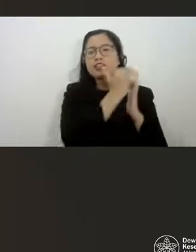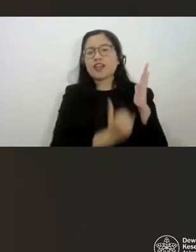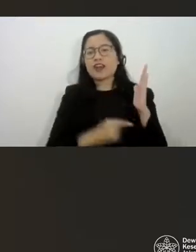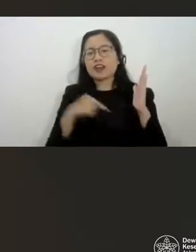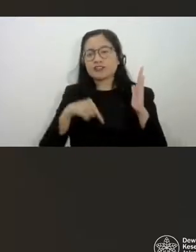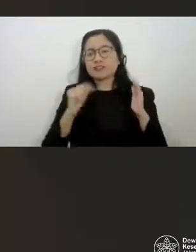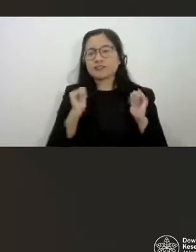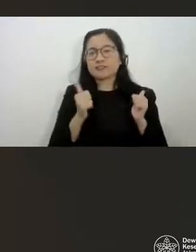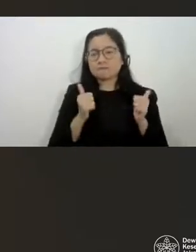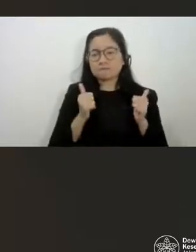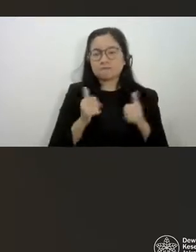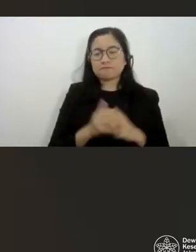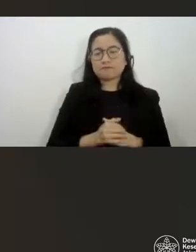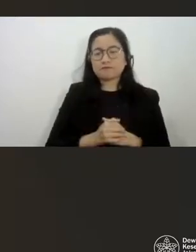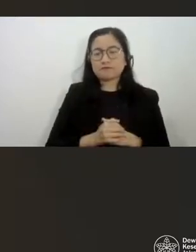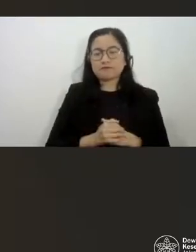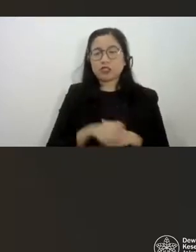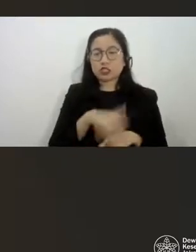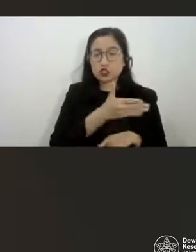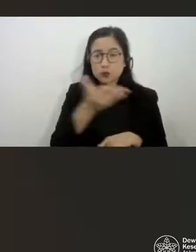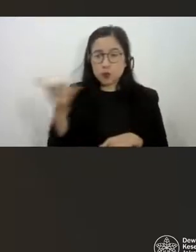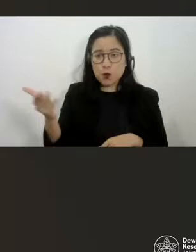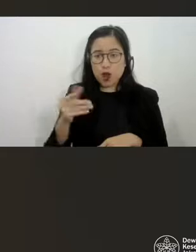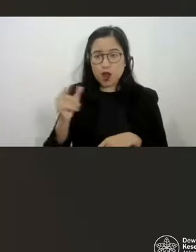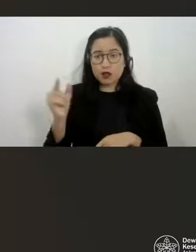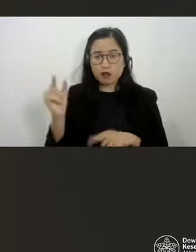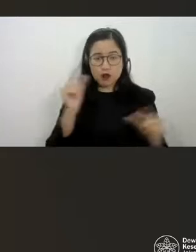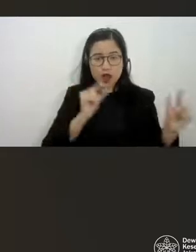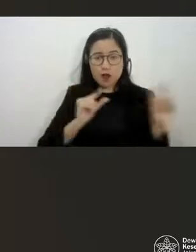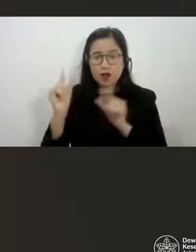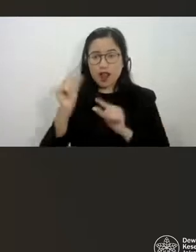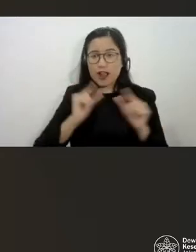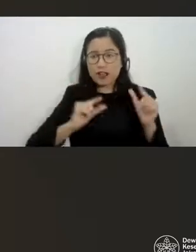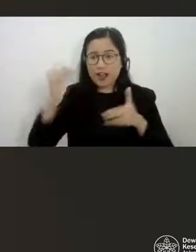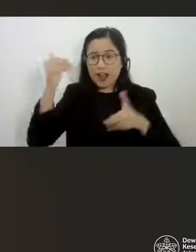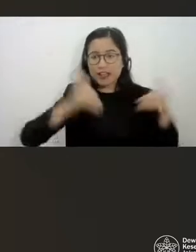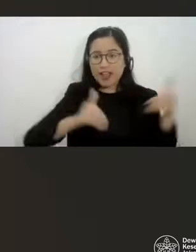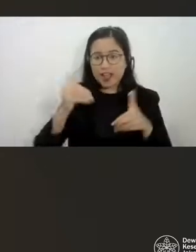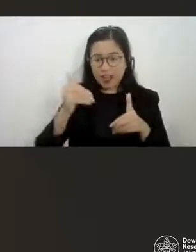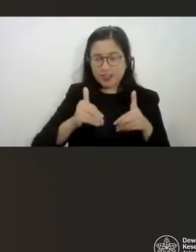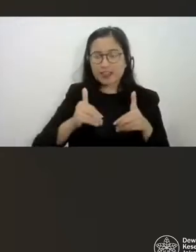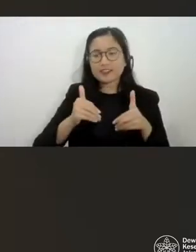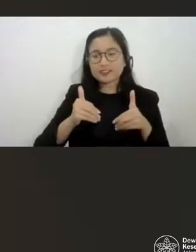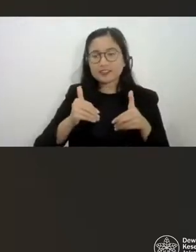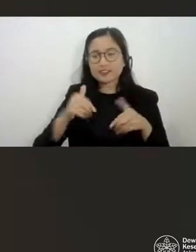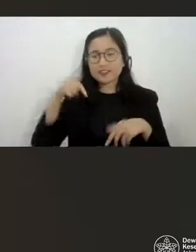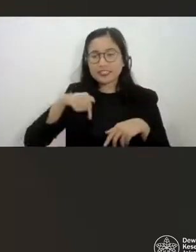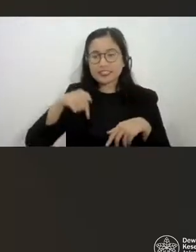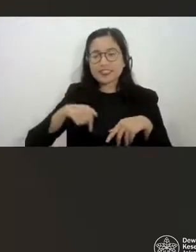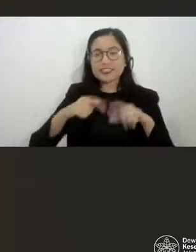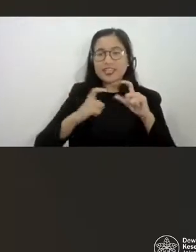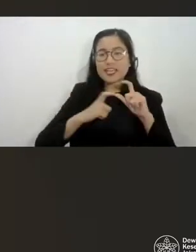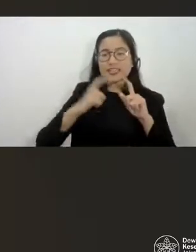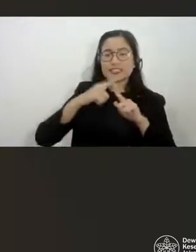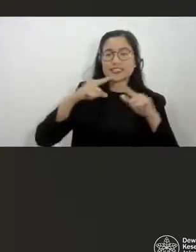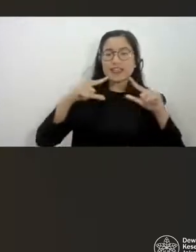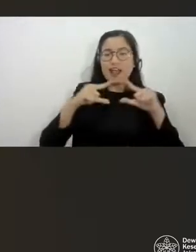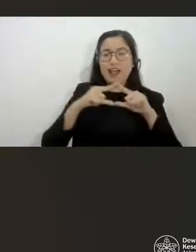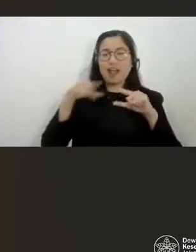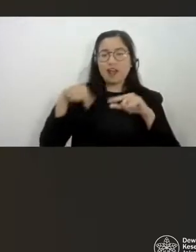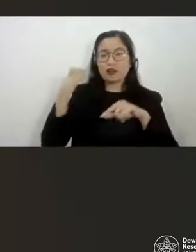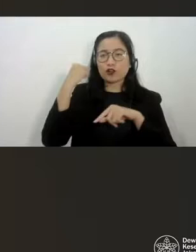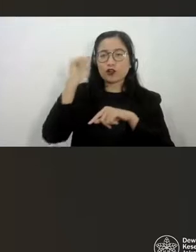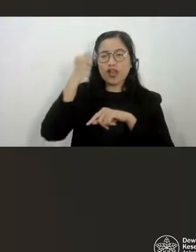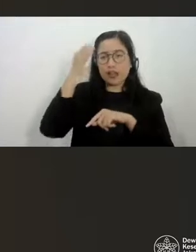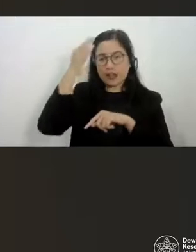sebaik-baiknya. Juga kepada seluruh undangan yang menyaksikan kegiatan Sultan Takdir Ali Sabana Memorial Lecture